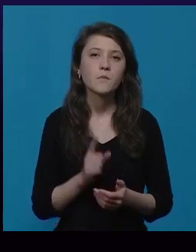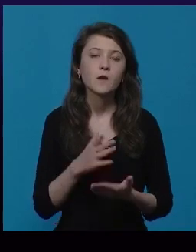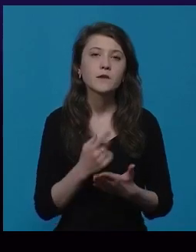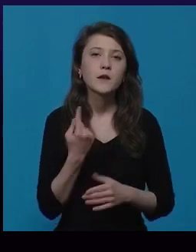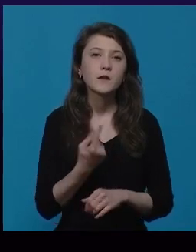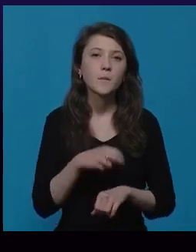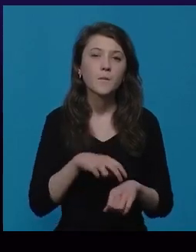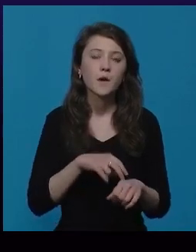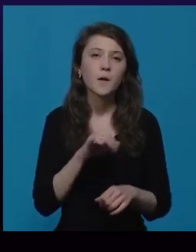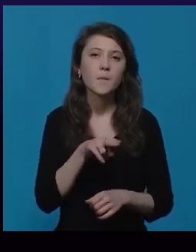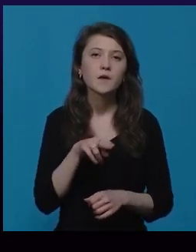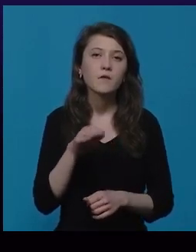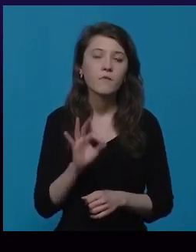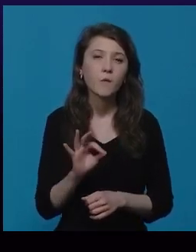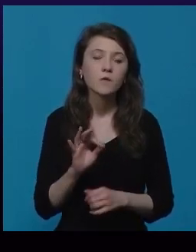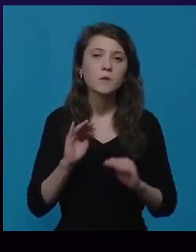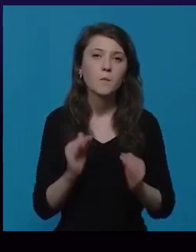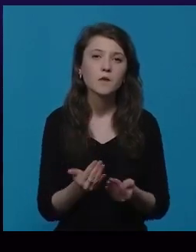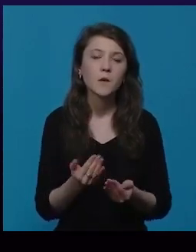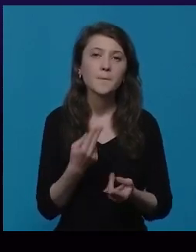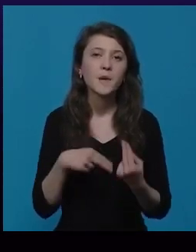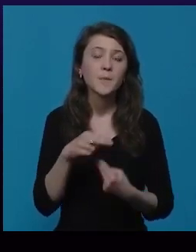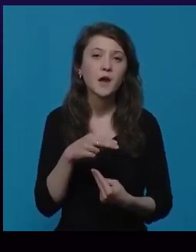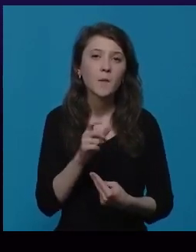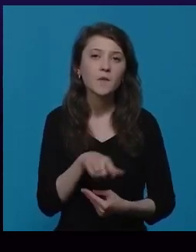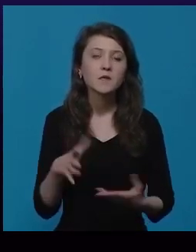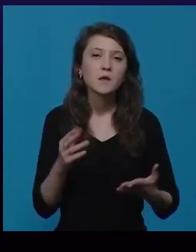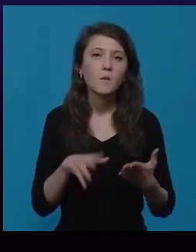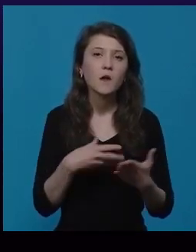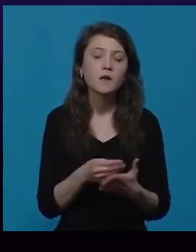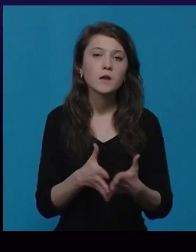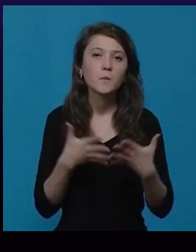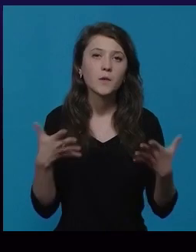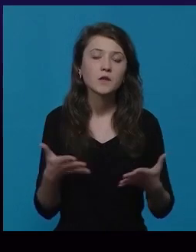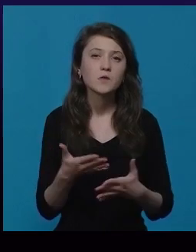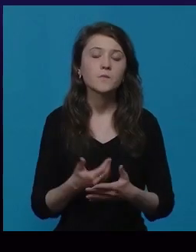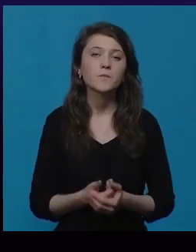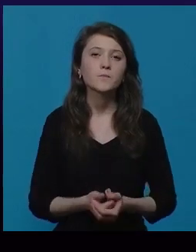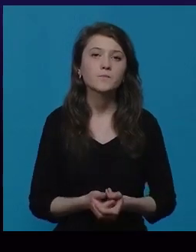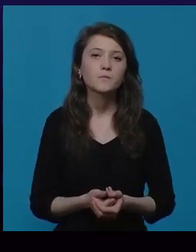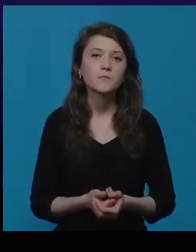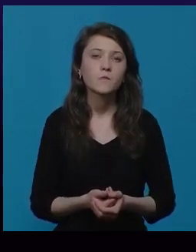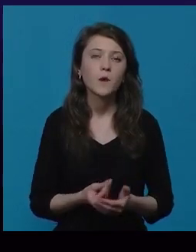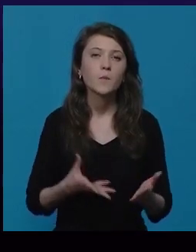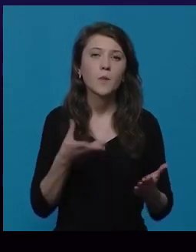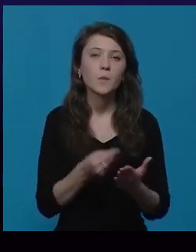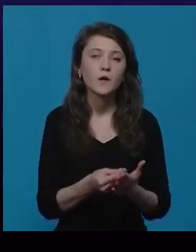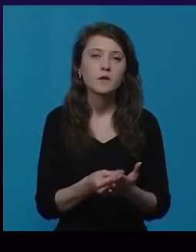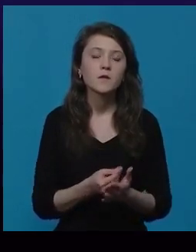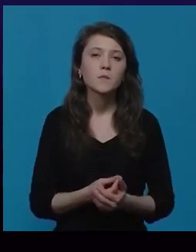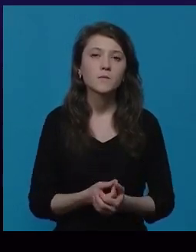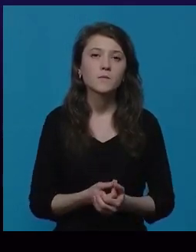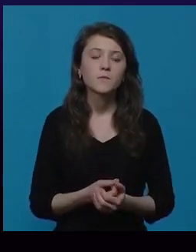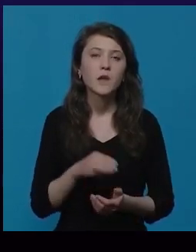ПДФО зменшилось. Тобто підприємці, які там платили більше, чуть проплата пішла.